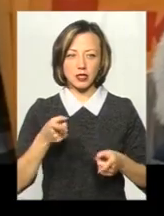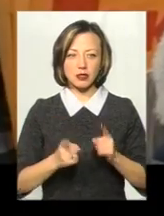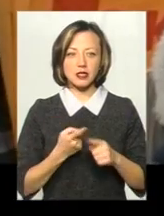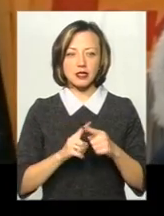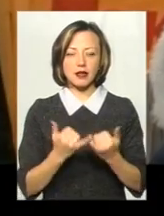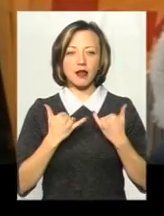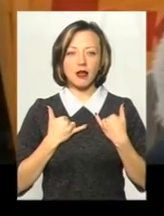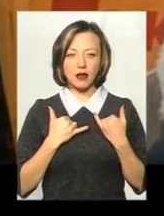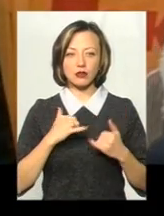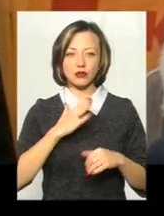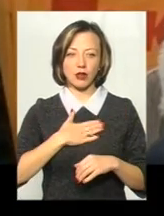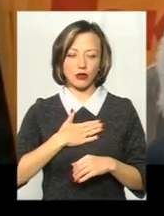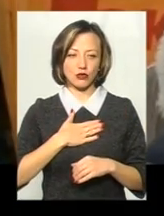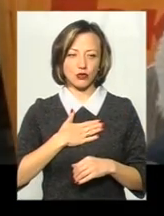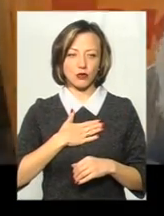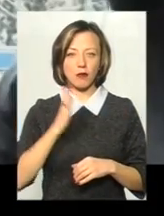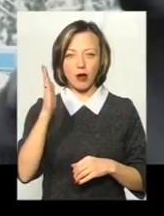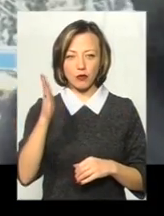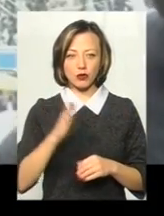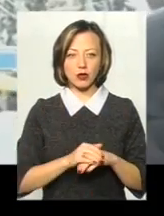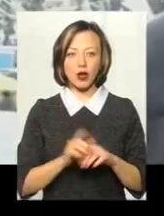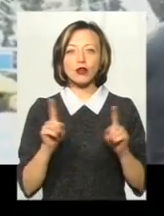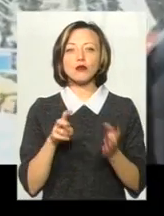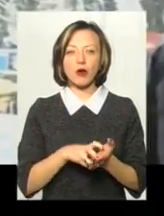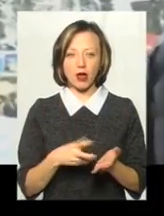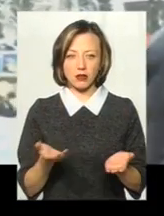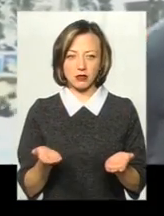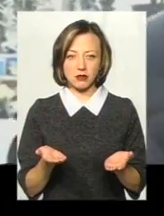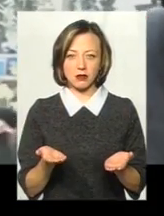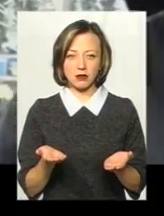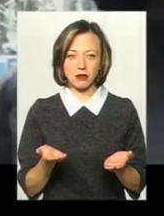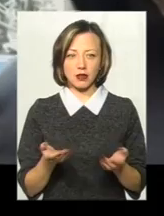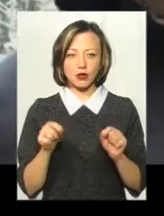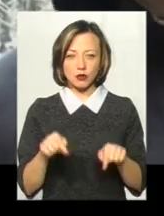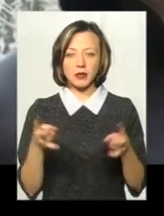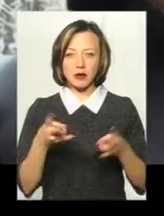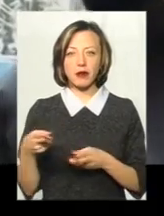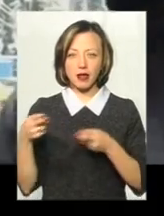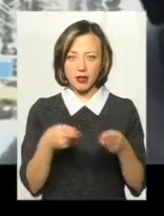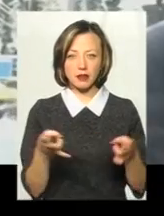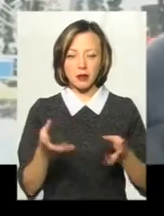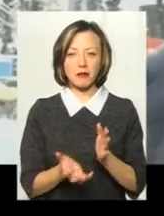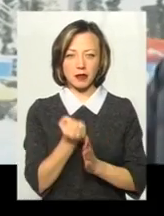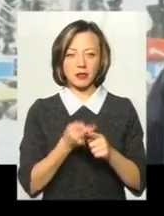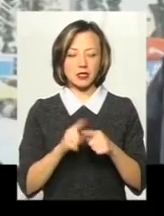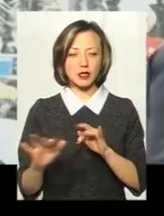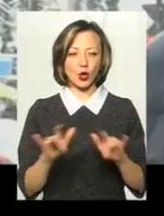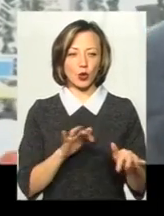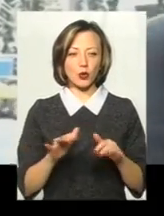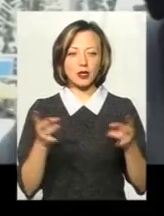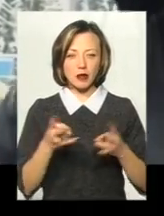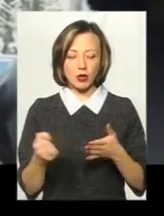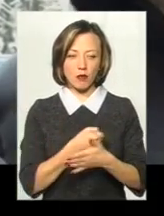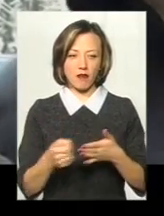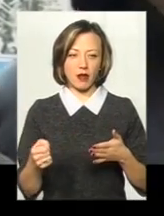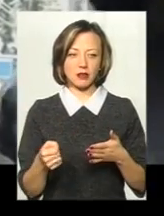це для нас, це для нашого майбутнього. А чого боятися? Сюди треба їхати, треба підтримувати цей рух. Треба